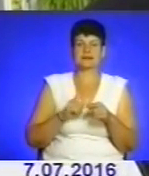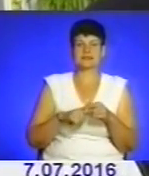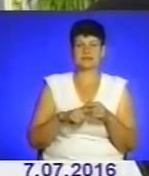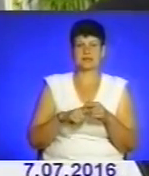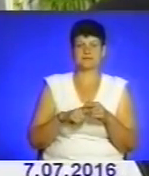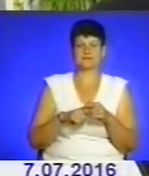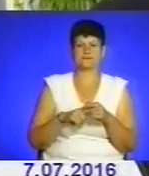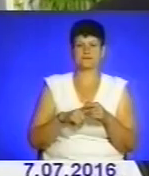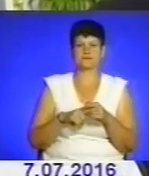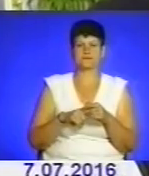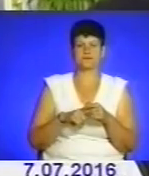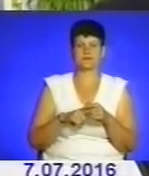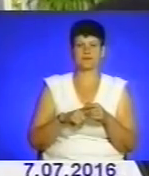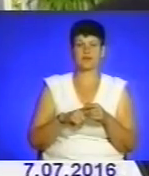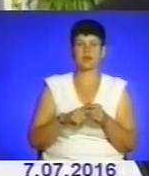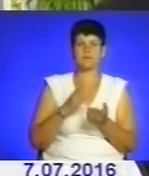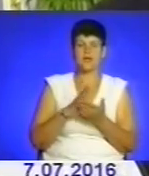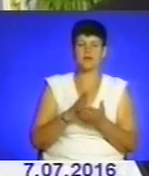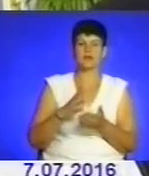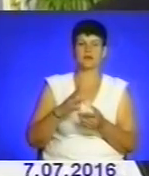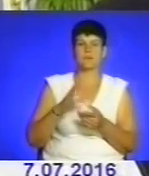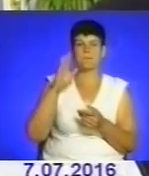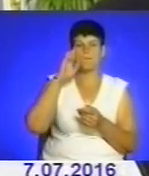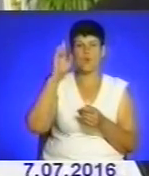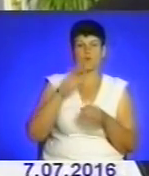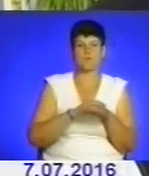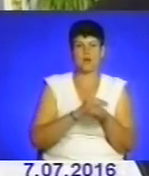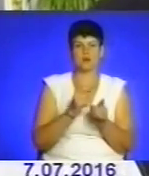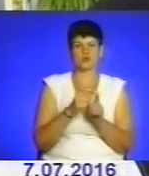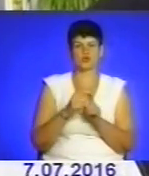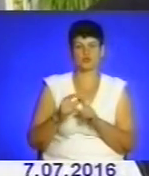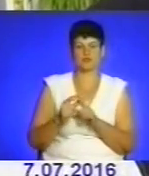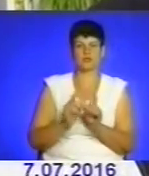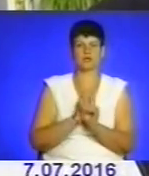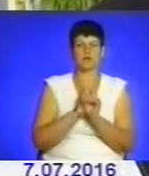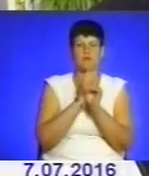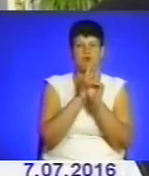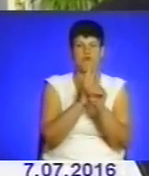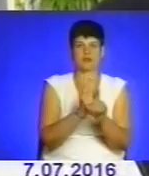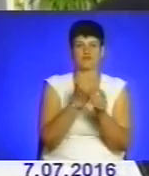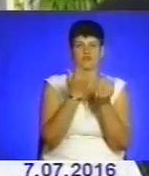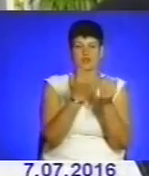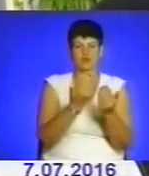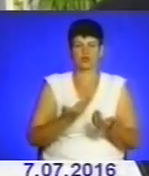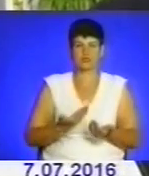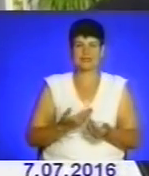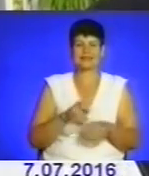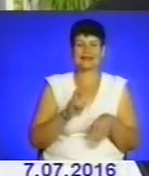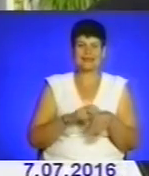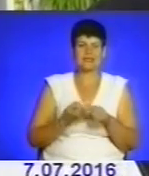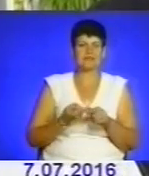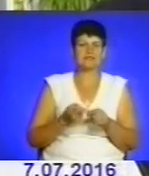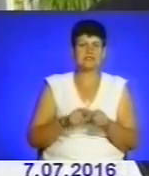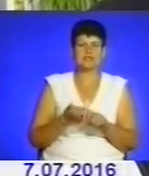часто, який має реальне духовне значення. Бог їх благословить, ну і потім їх провадить, як йому житті. А своїм лікарям це дуже потрібно, вони